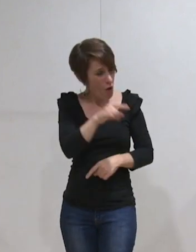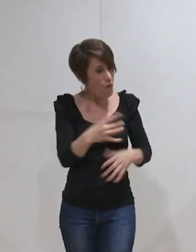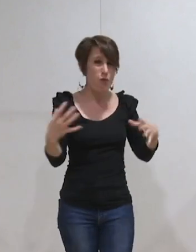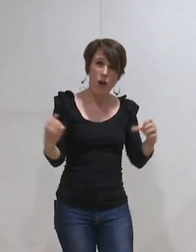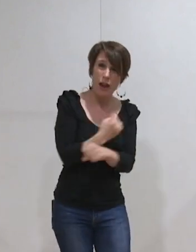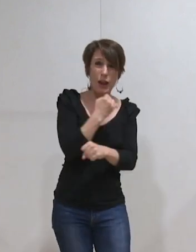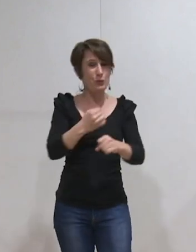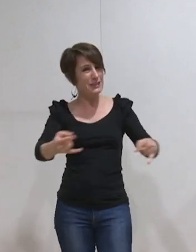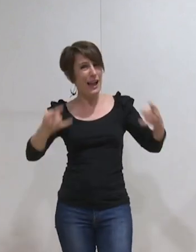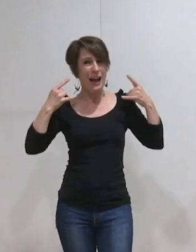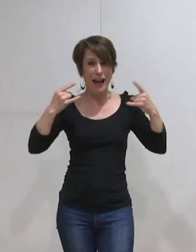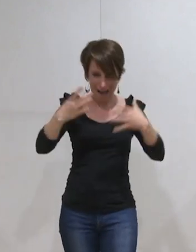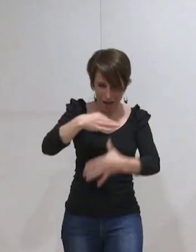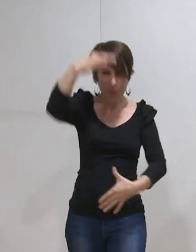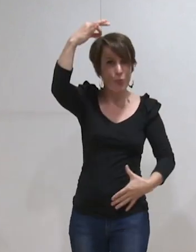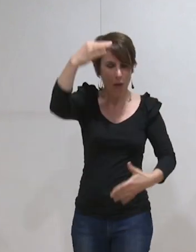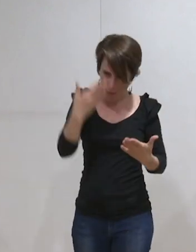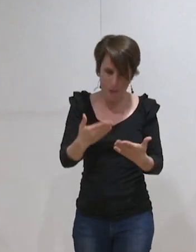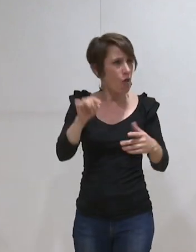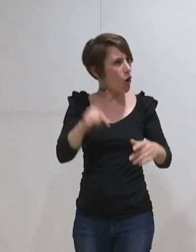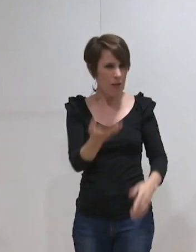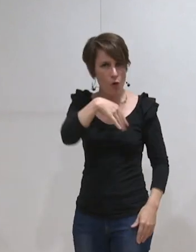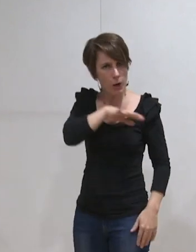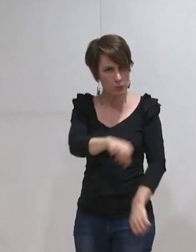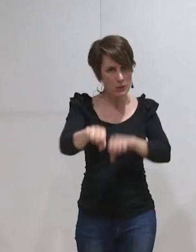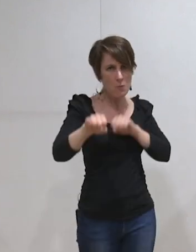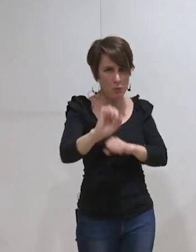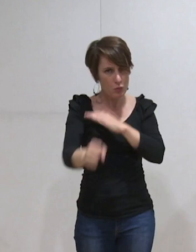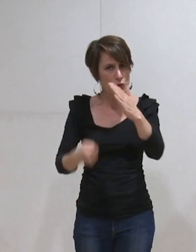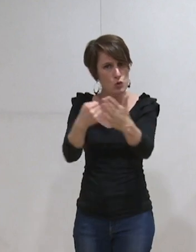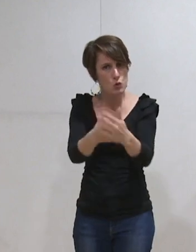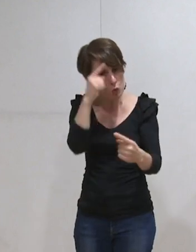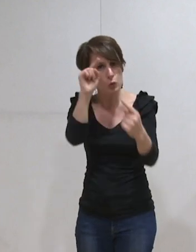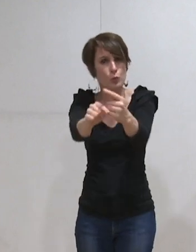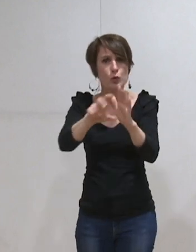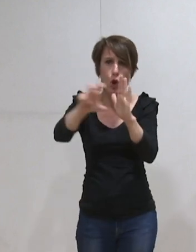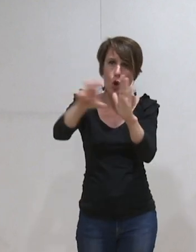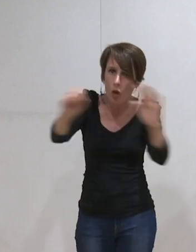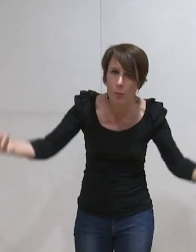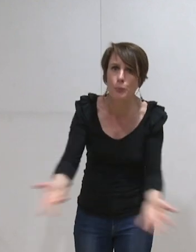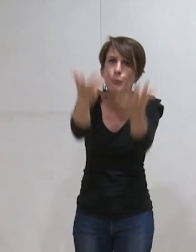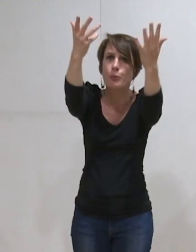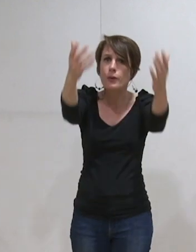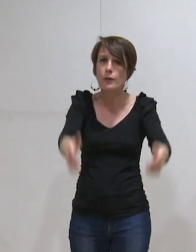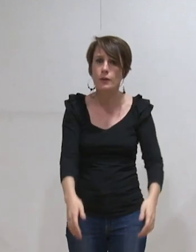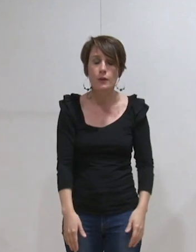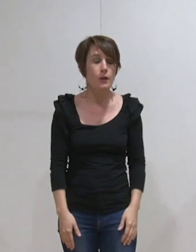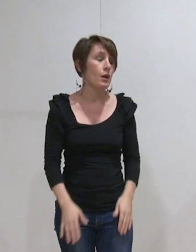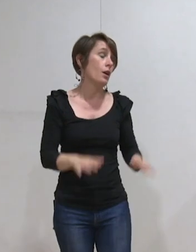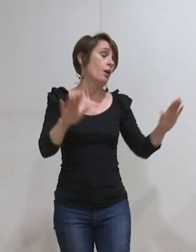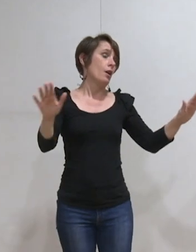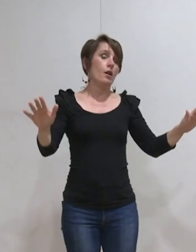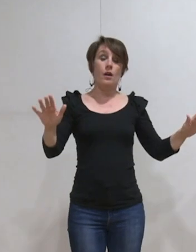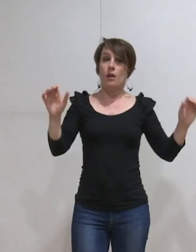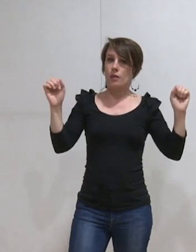le suffrage et qu'il vous faut assumer enfin au service de Grenoble allez je clos là ces débats